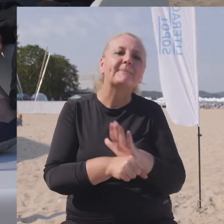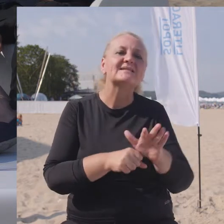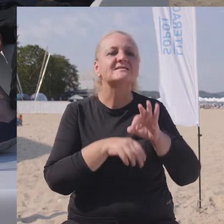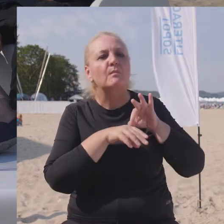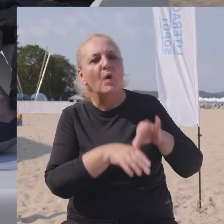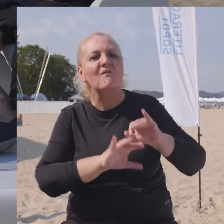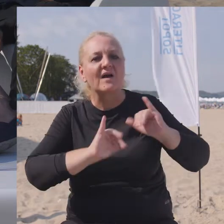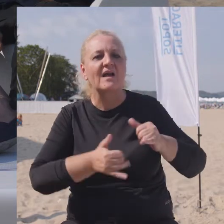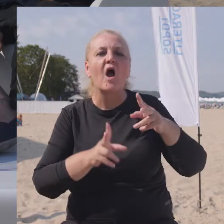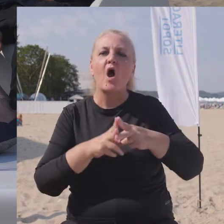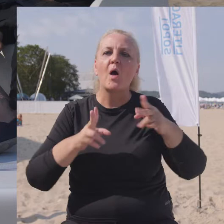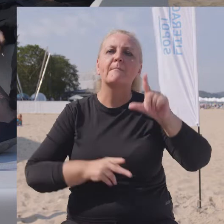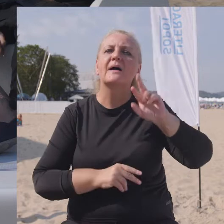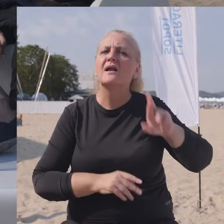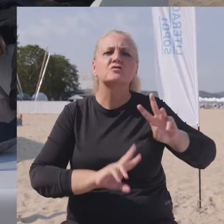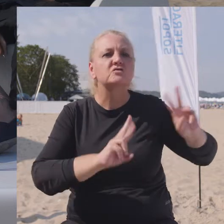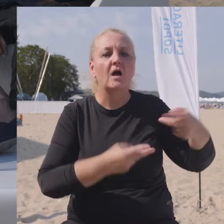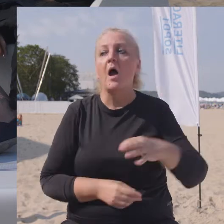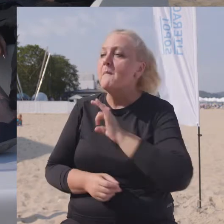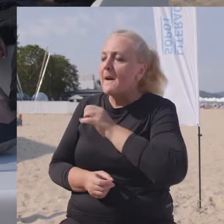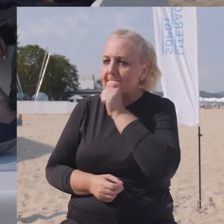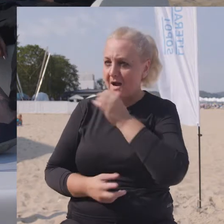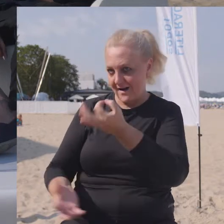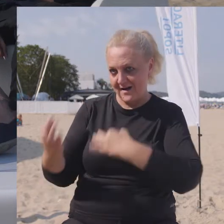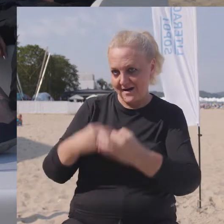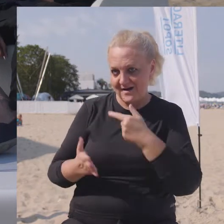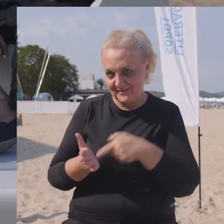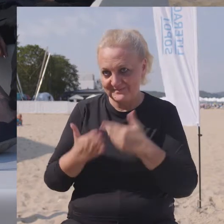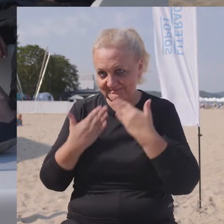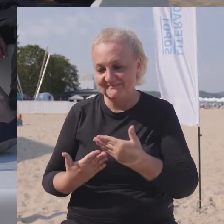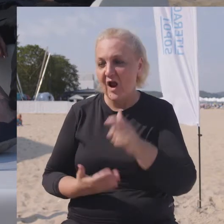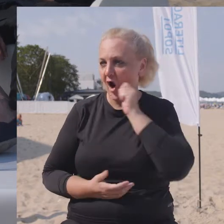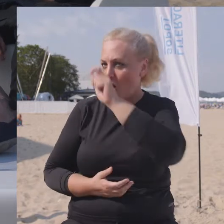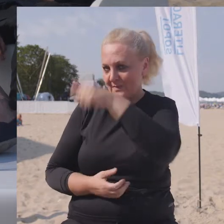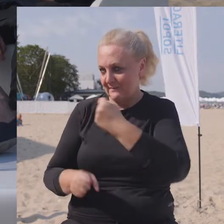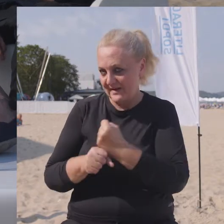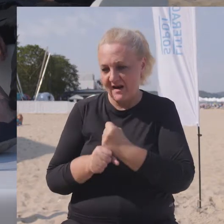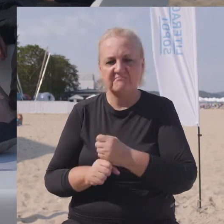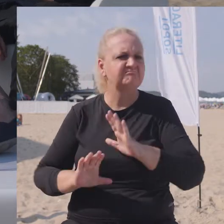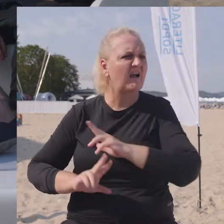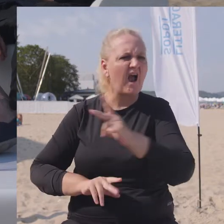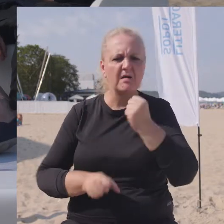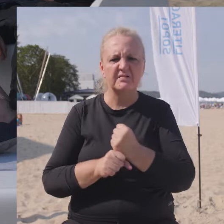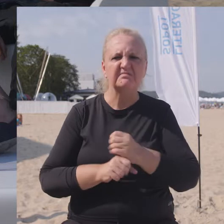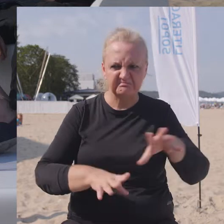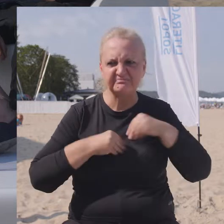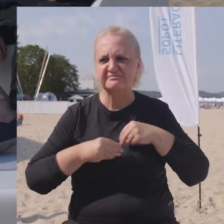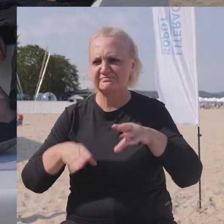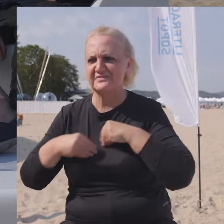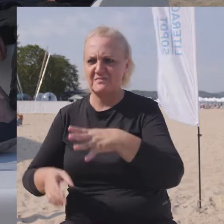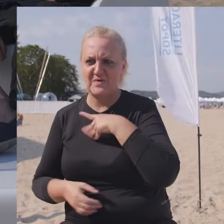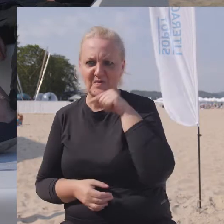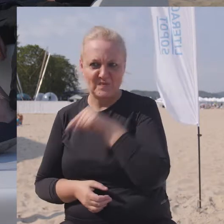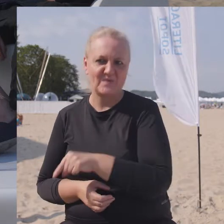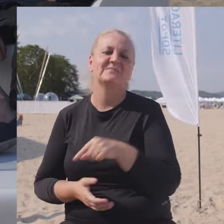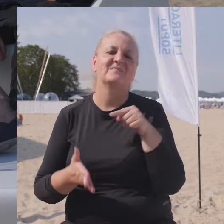biznesów różnych w PRL-u to skąd? To moja babcia. Kobieta pracująca, której żadnej pracy się nie bała